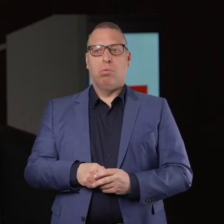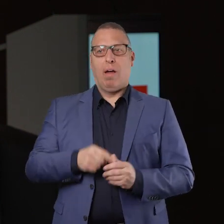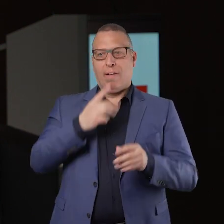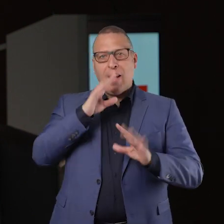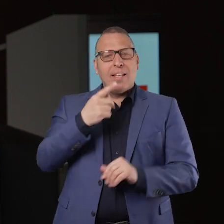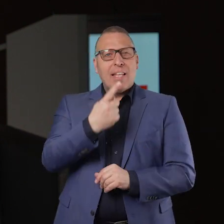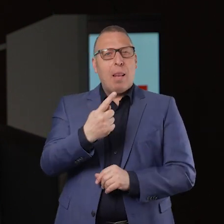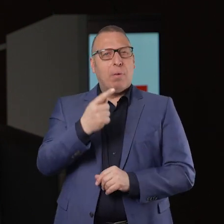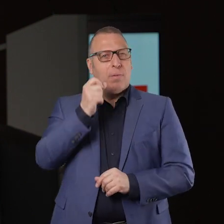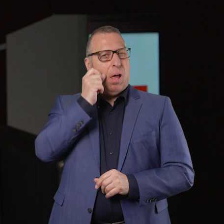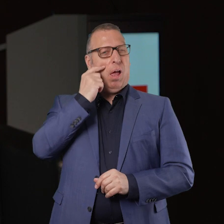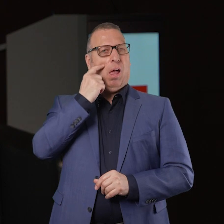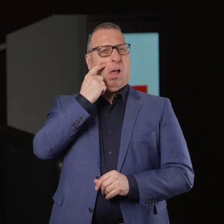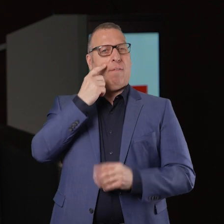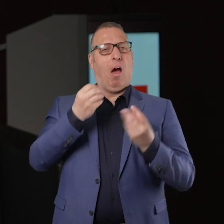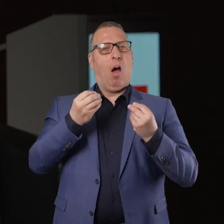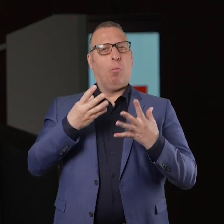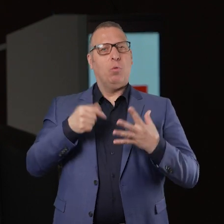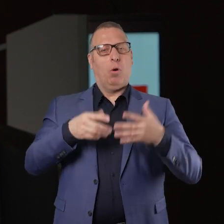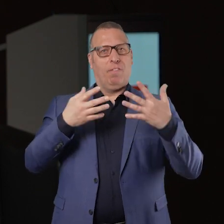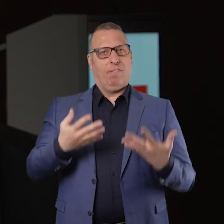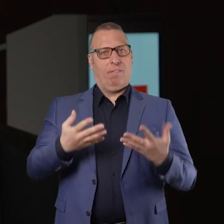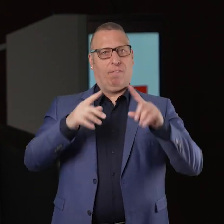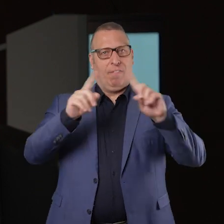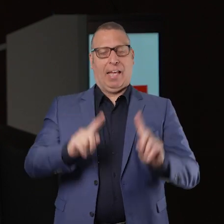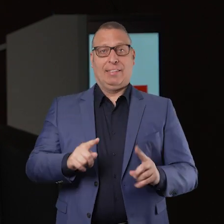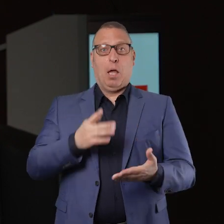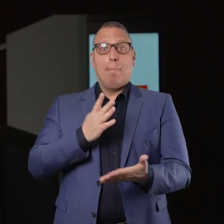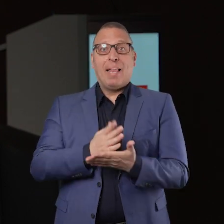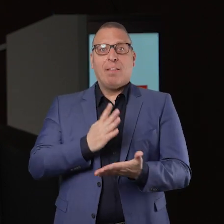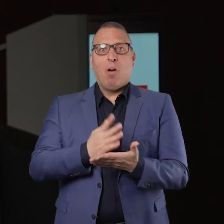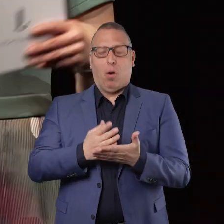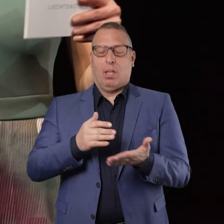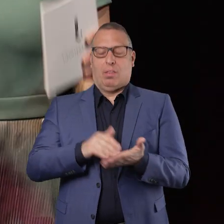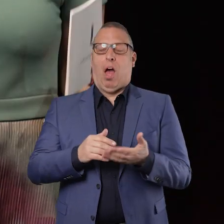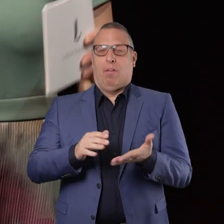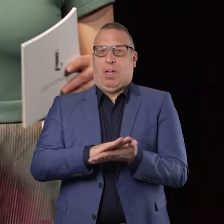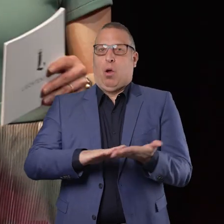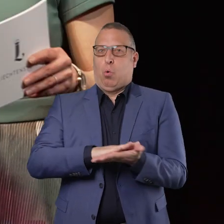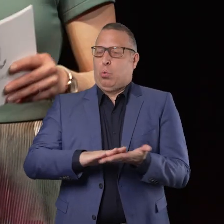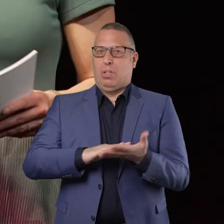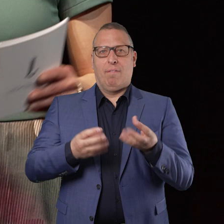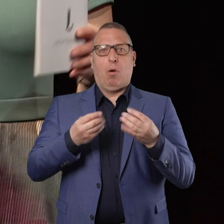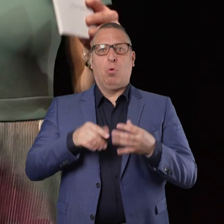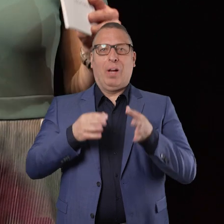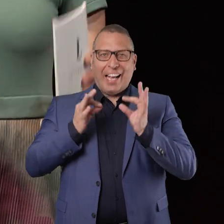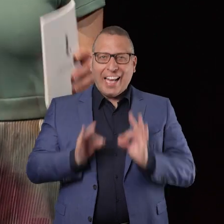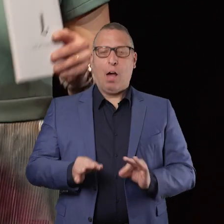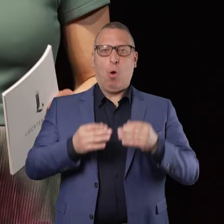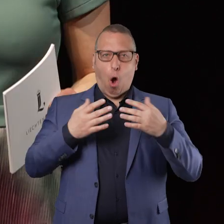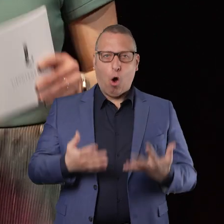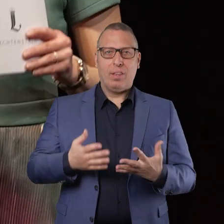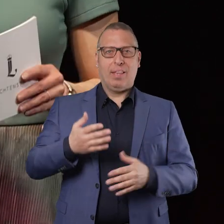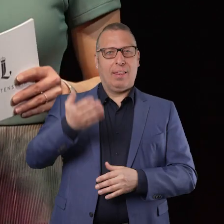anschauen. Vielleicht haben Sie sich gewundert, warum das Fest am Mittwoch stattfindet. Und das hat einen guten Grund, nämlich